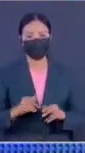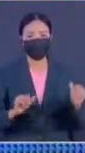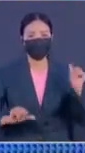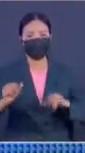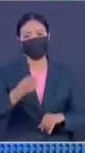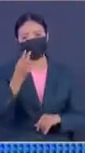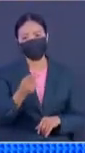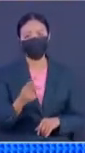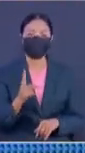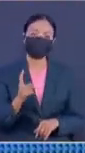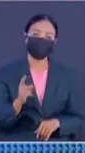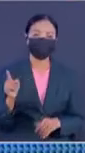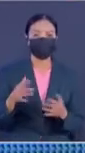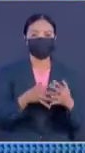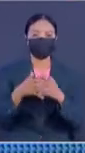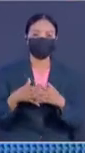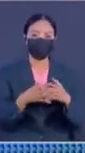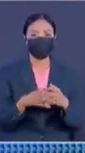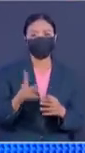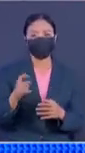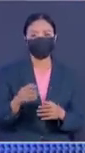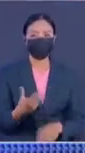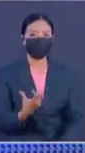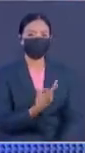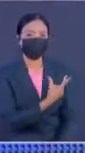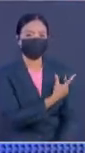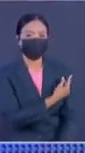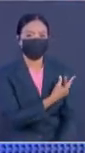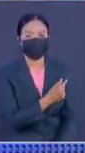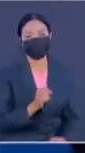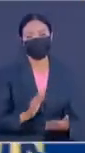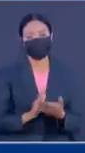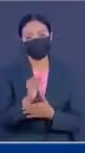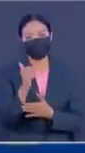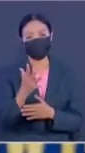อดเวย์ที่อเมริกาเลยนะคะเพราะว่าไม่ผ่านเงื่อนไขที่ฉีดวัคซีนที่กำหนดค่ะ